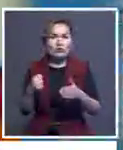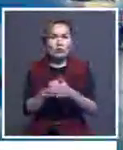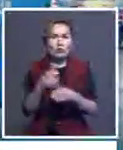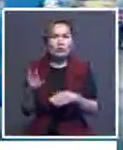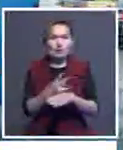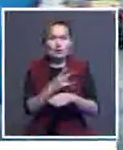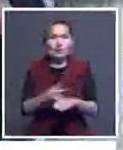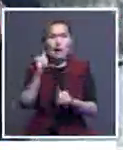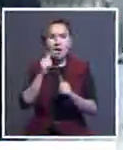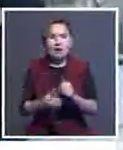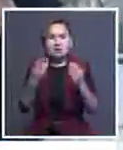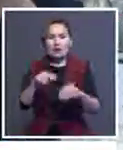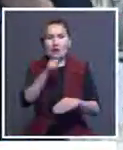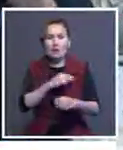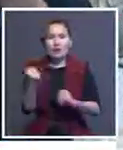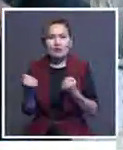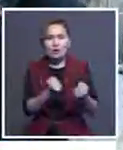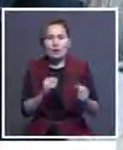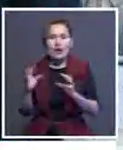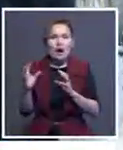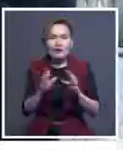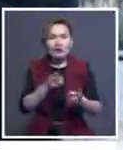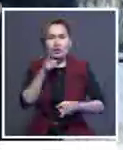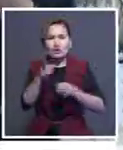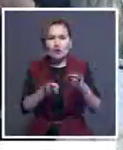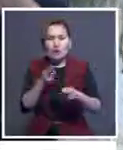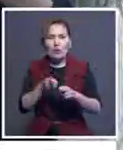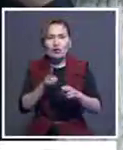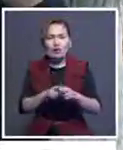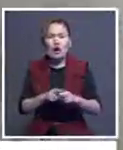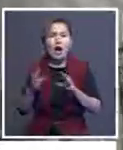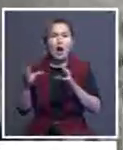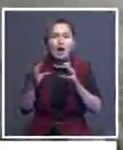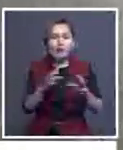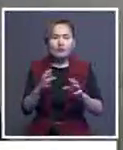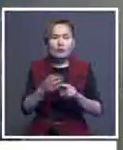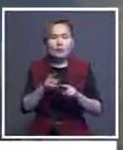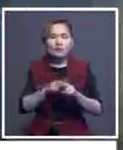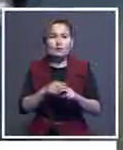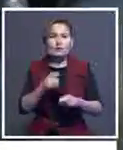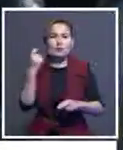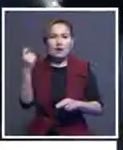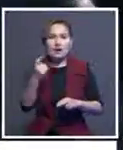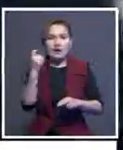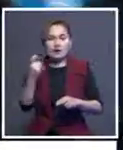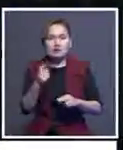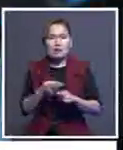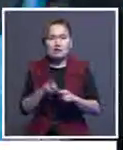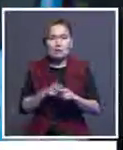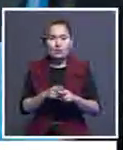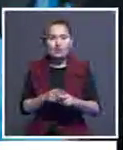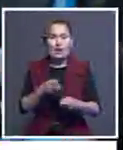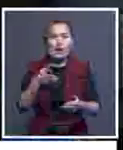аптасына 6 күн тоқтаусыз көлік айдайтын жүргізушілер жоспардан басқа шығынның да көп екенін айтады. Күнделікті жанармайға 10000 теңге